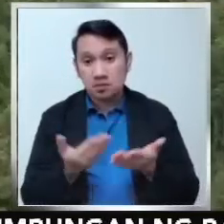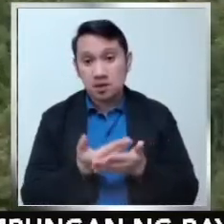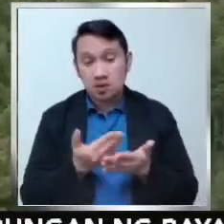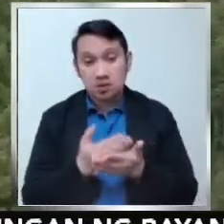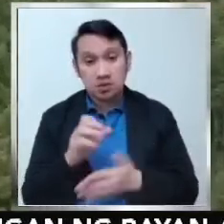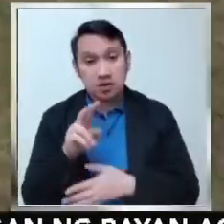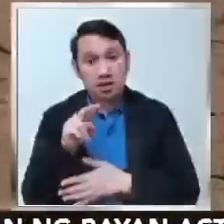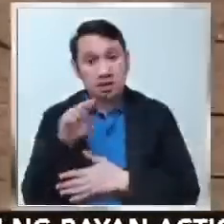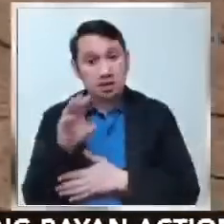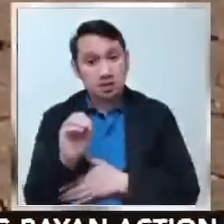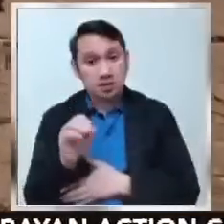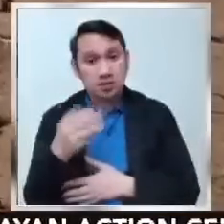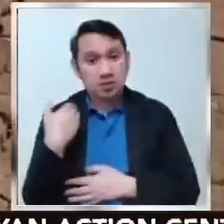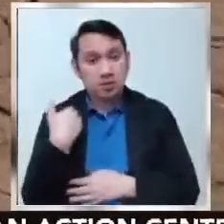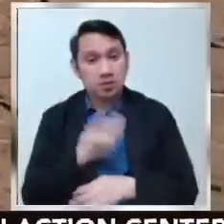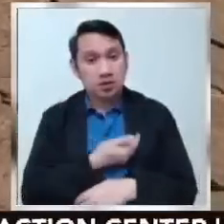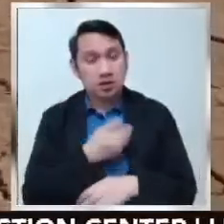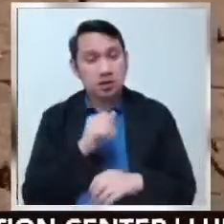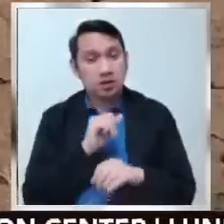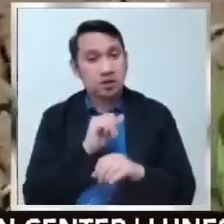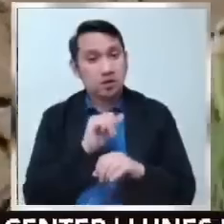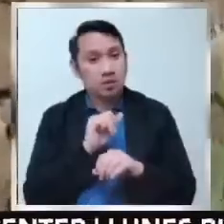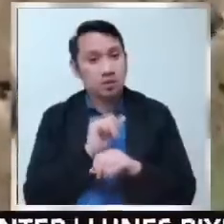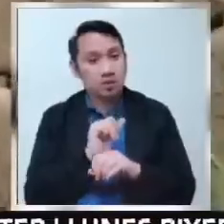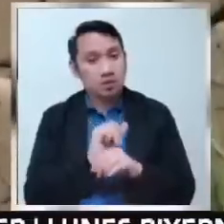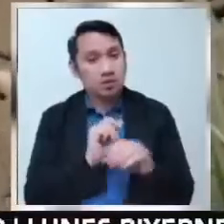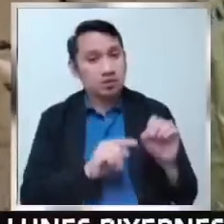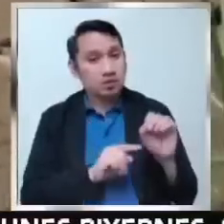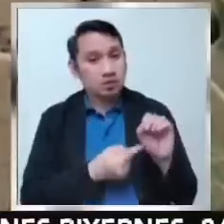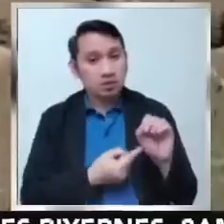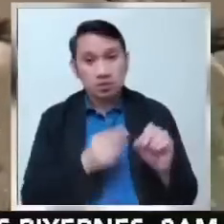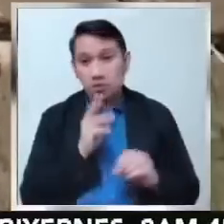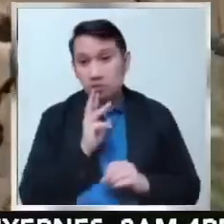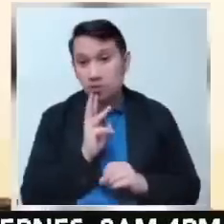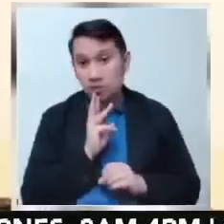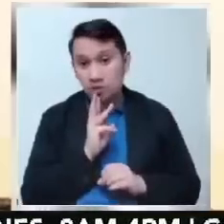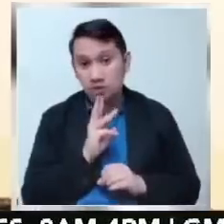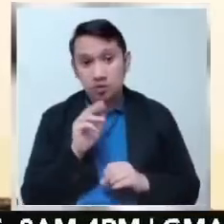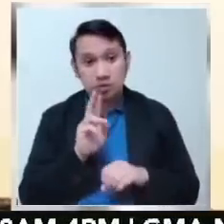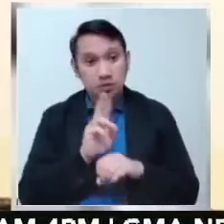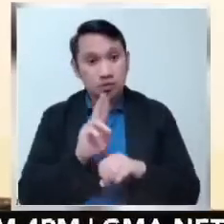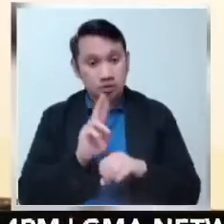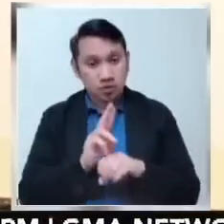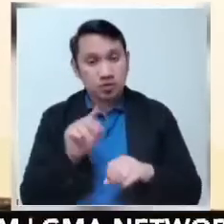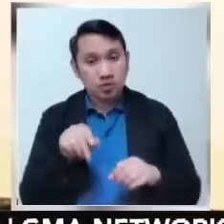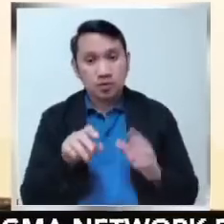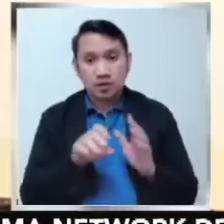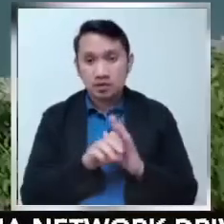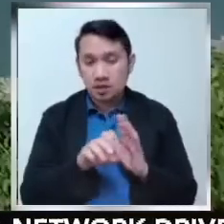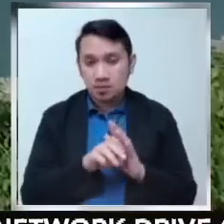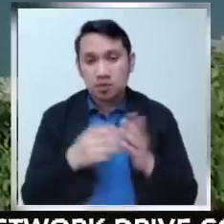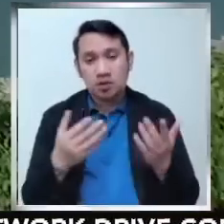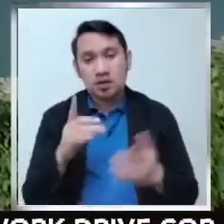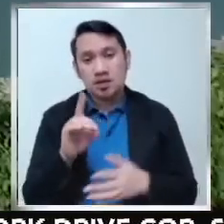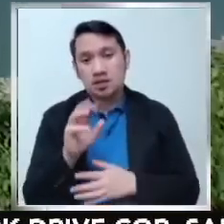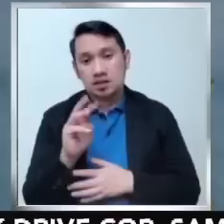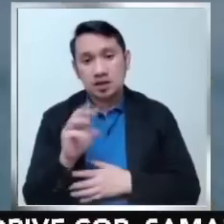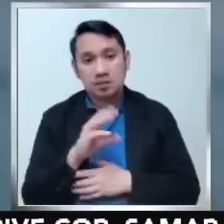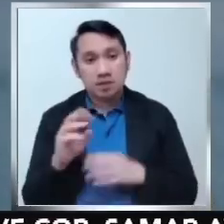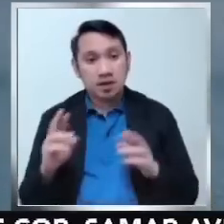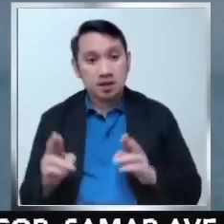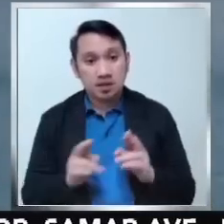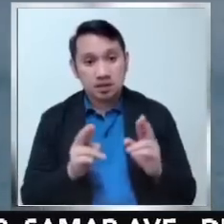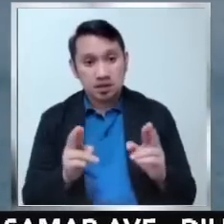And therefore, the sources of water that are usually full, like our dams and rivers, baka hindi